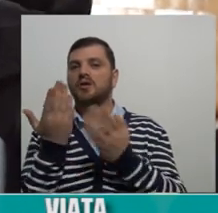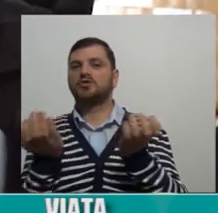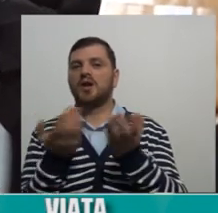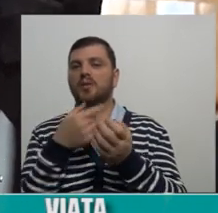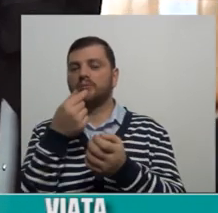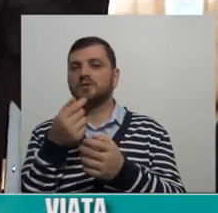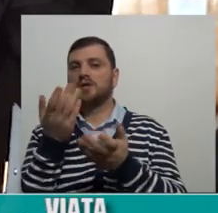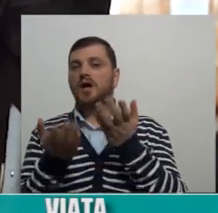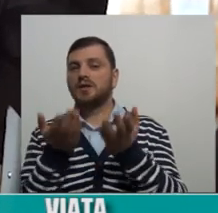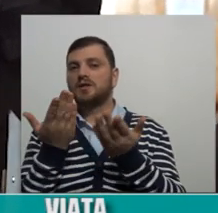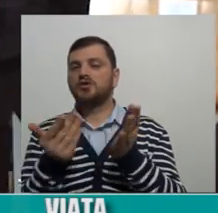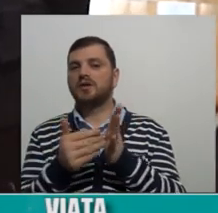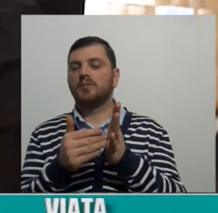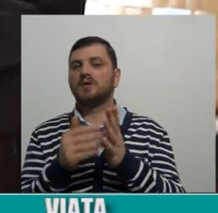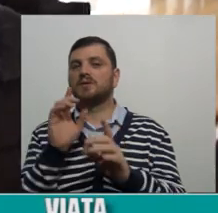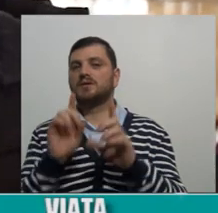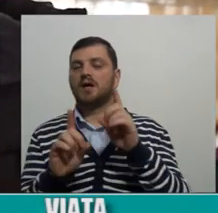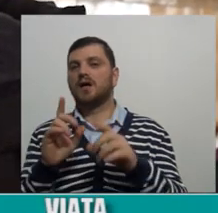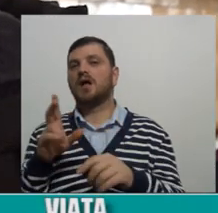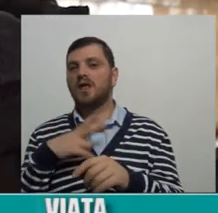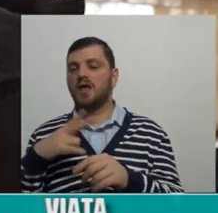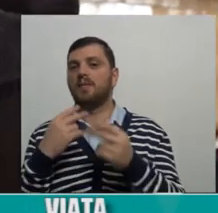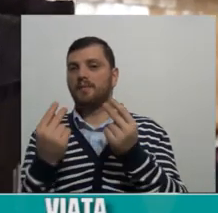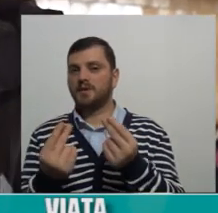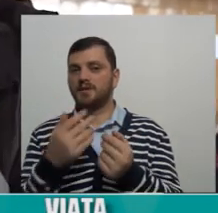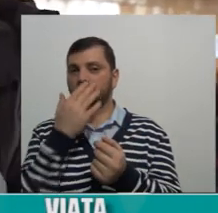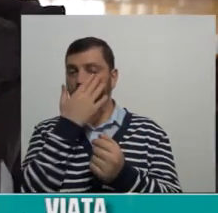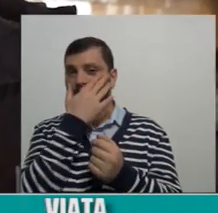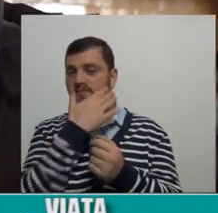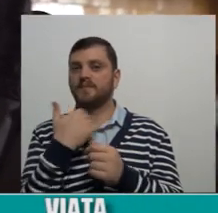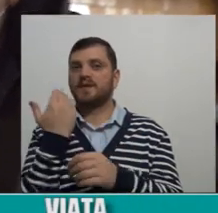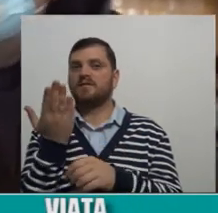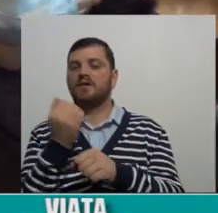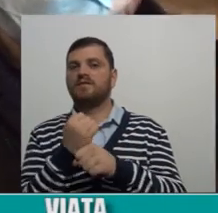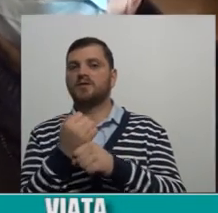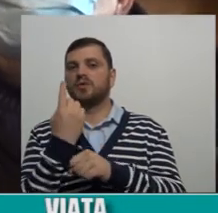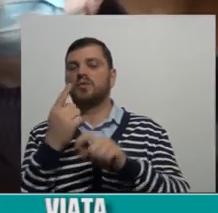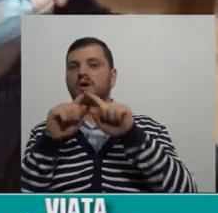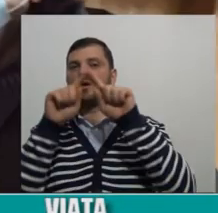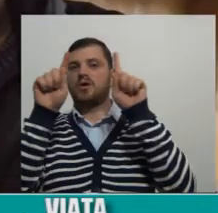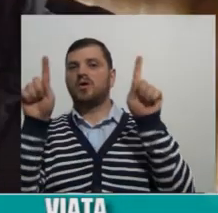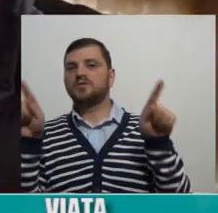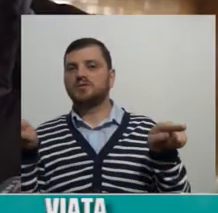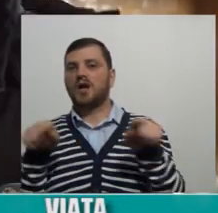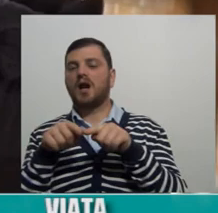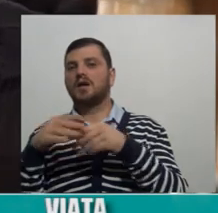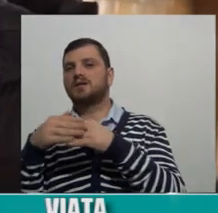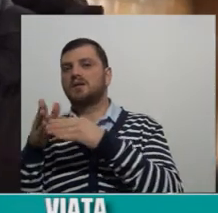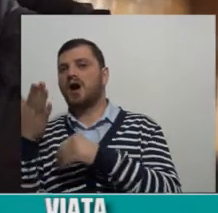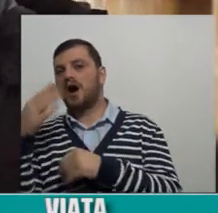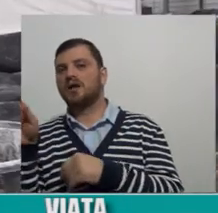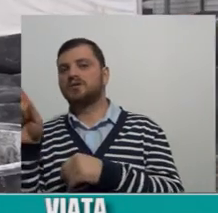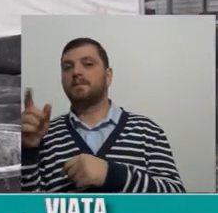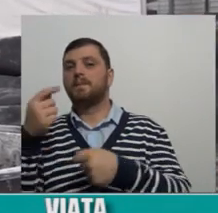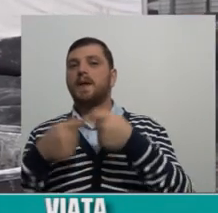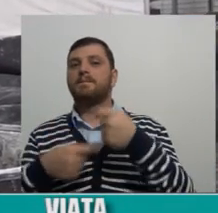o să venim cu o ofertă, cel puțin ca și cantități, și dacă se consideră că se mai face un contract adiacent, e altceva, nu